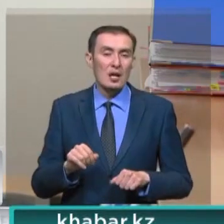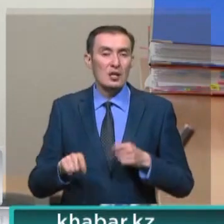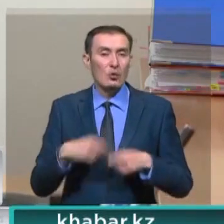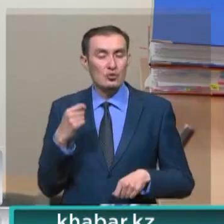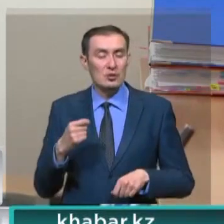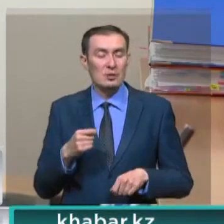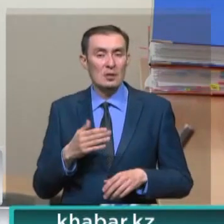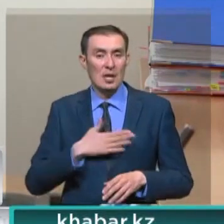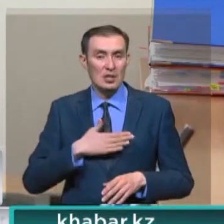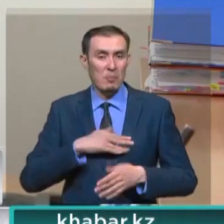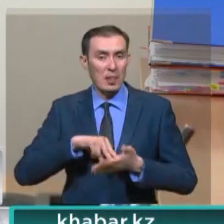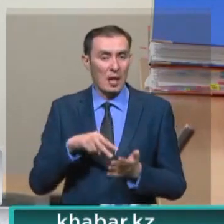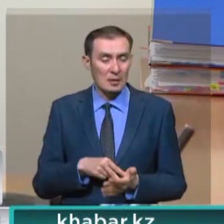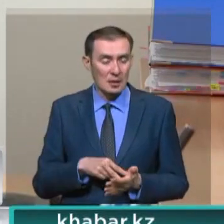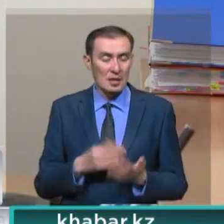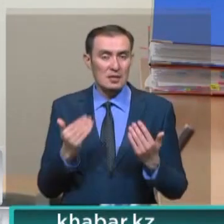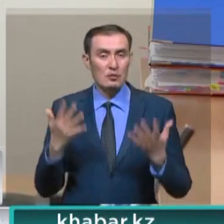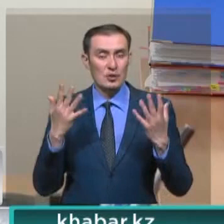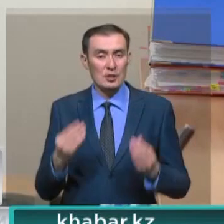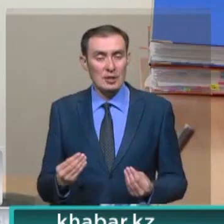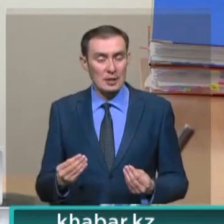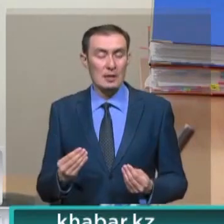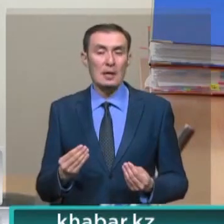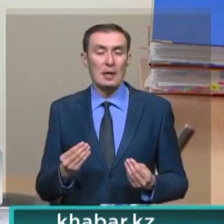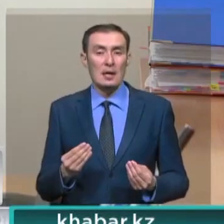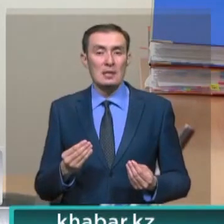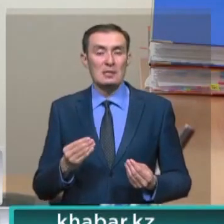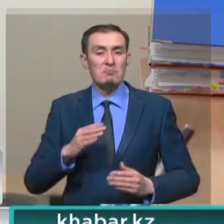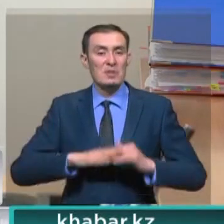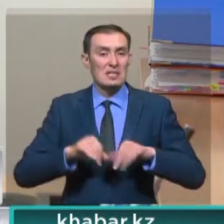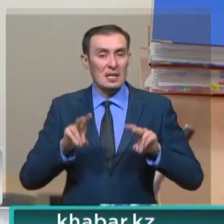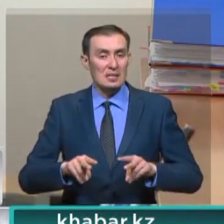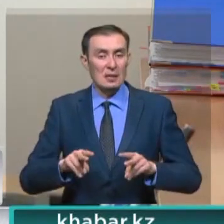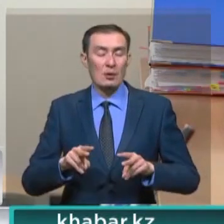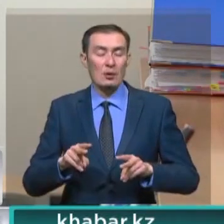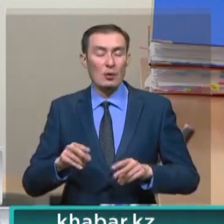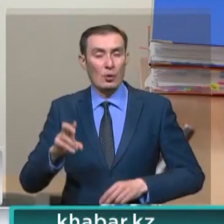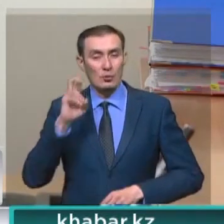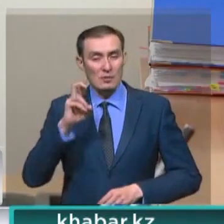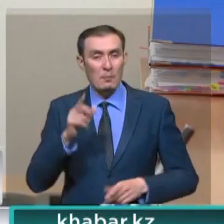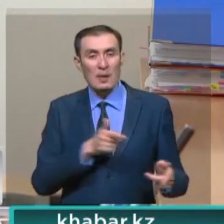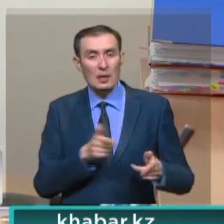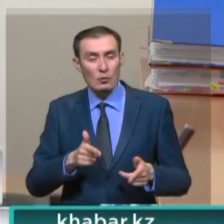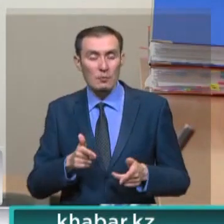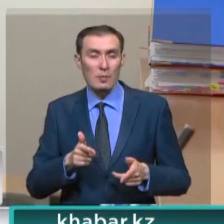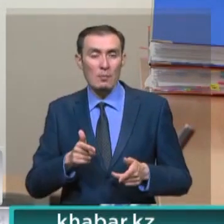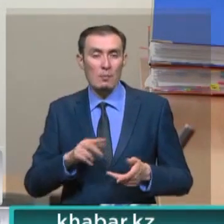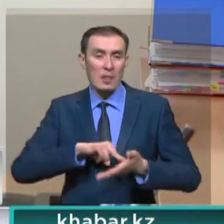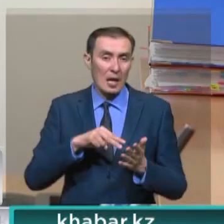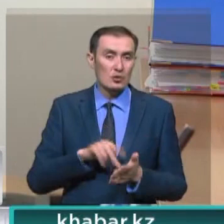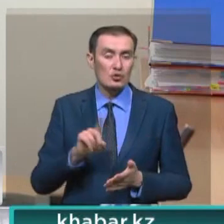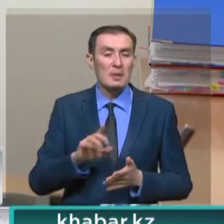на реализацию проекта. На сегодняшний день специалистами, в целом сторонами прорабатывается предложение